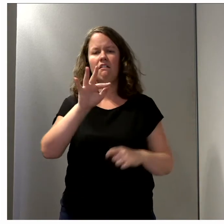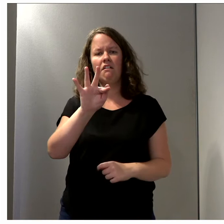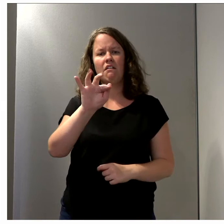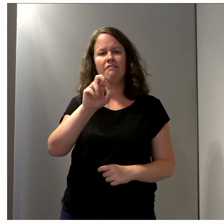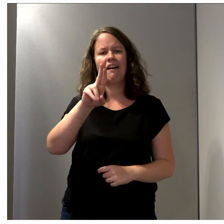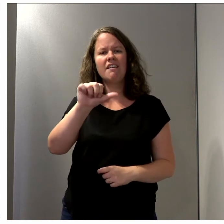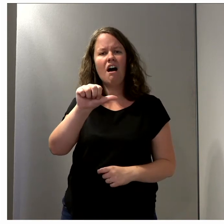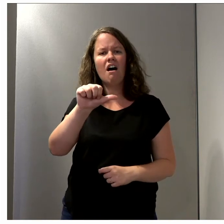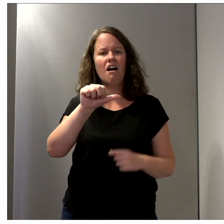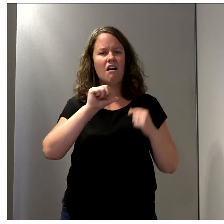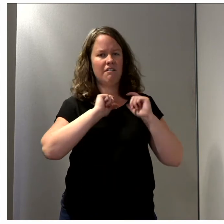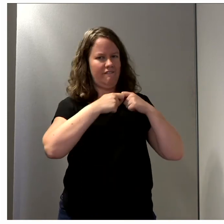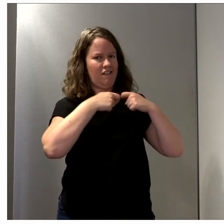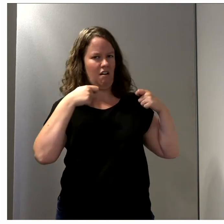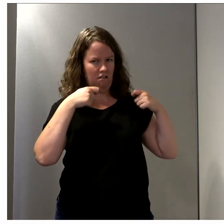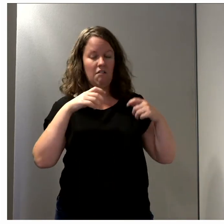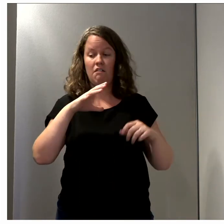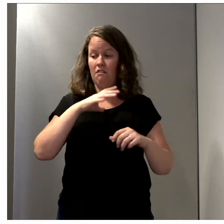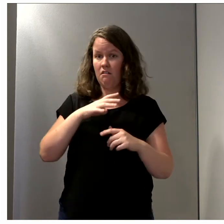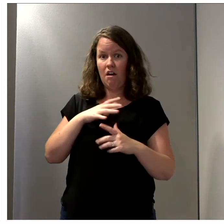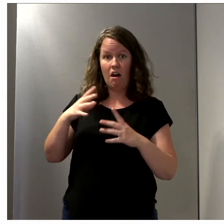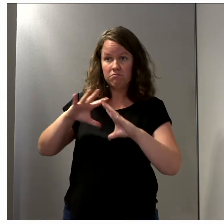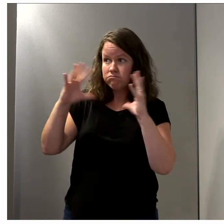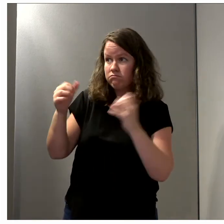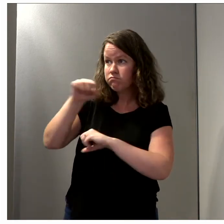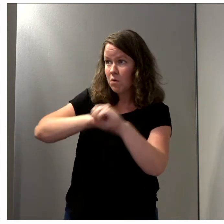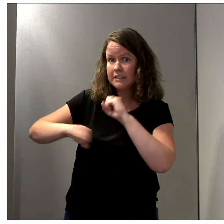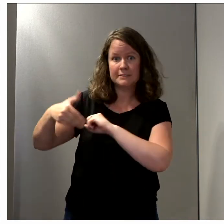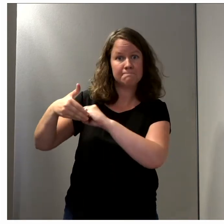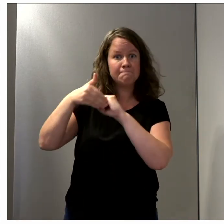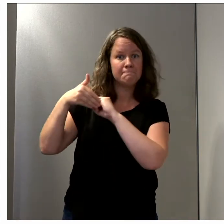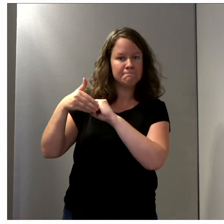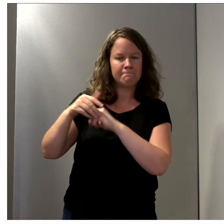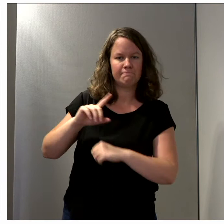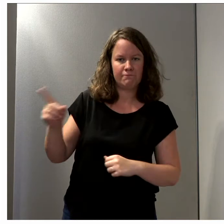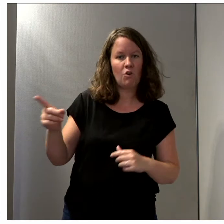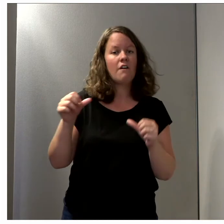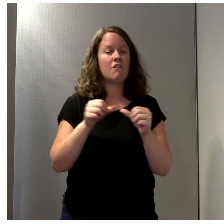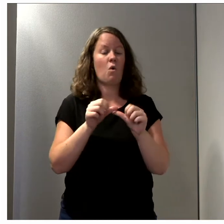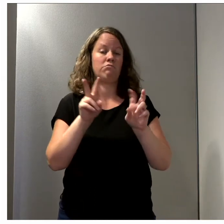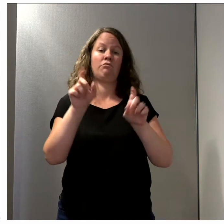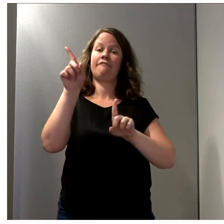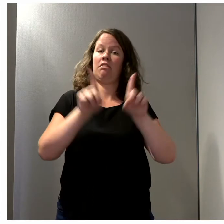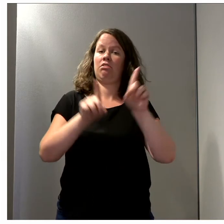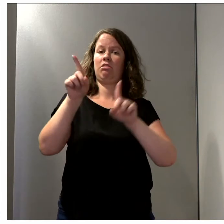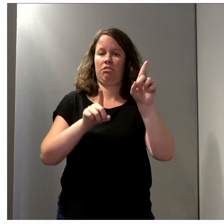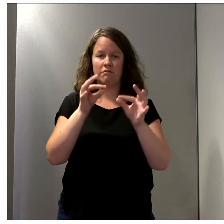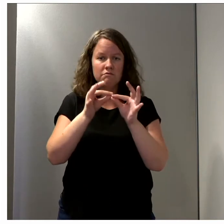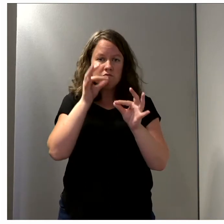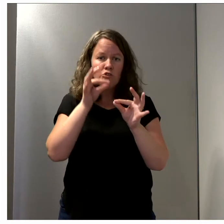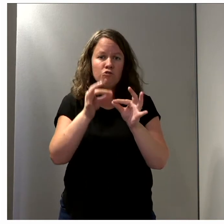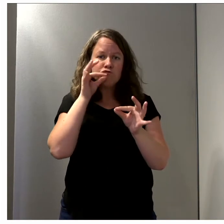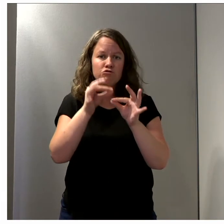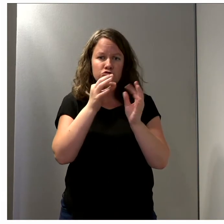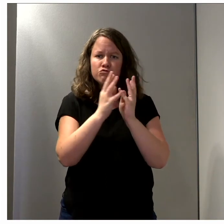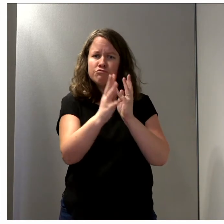des aidants qui n'a pas pu avoir lieu faute de la pandémie, mais que nous avons pu réaliser cette année suite à la feria des vendanges. Et au finalement, ce qui est intéressant, c'est que du